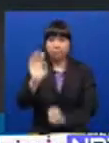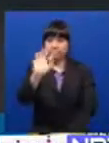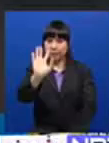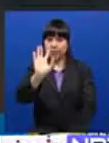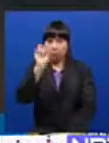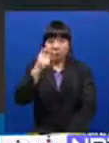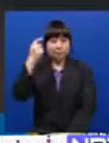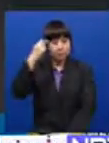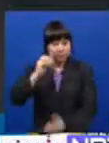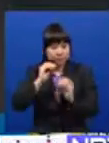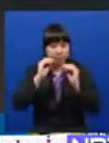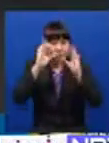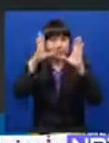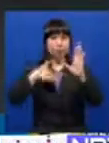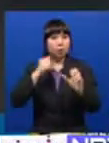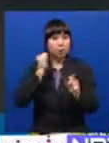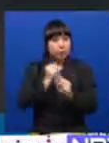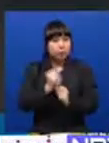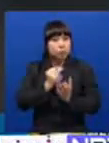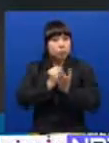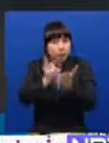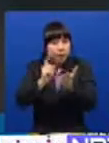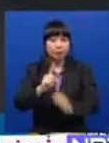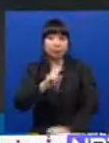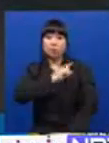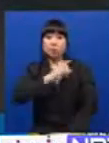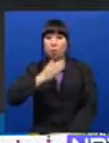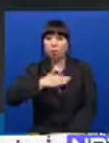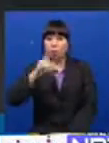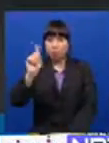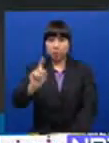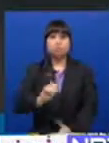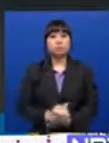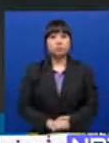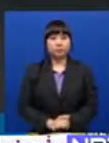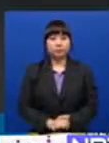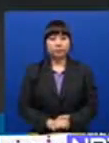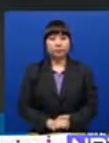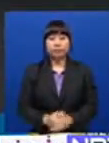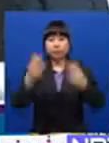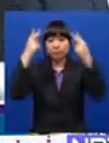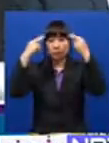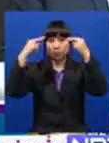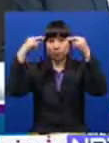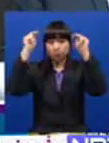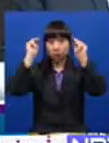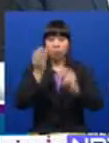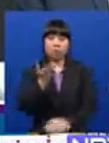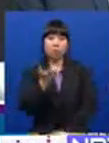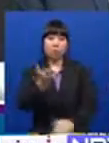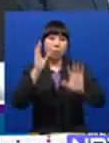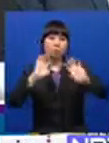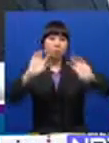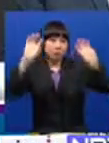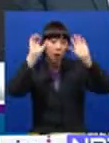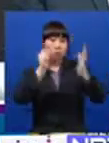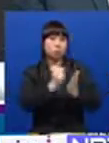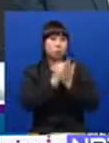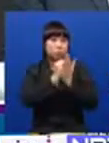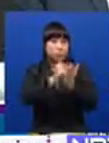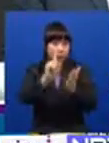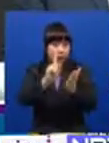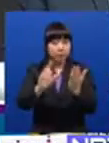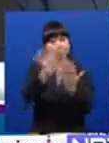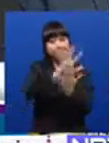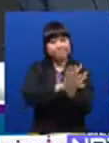คิดว่าเราต้องทำอะไรในหน้าที่ของเราของเรานายกรัฐมนตรียังขอให้ข้าราชการช่วยชี้แจงสถานการณ์